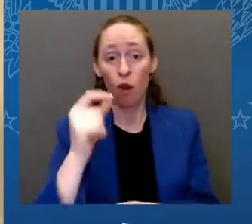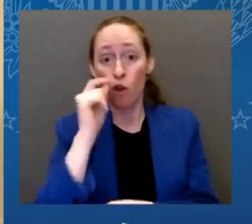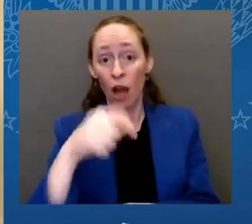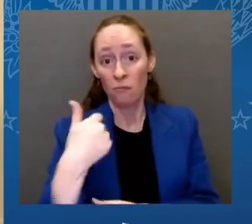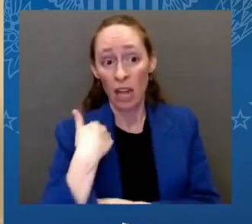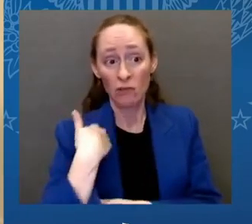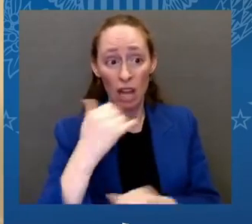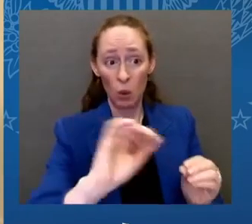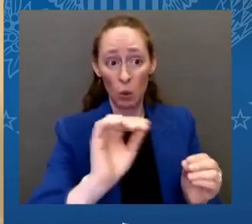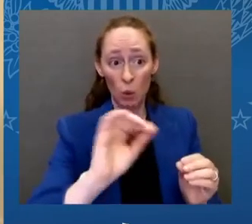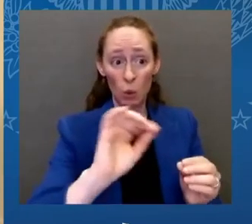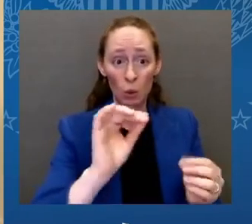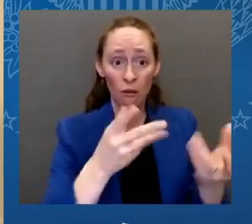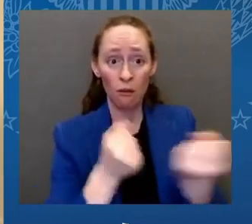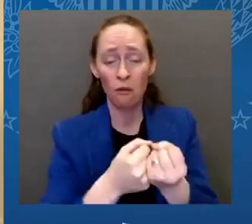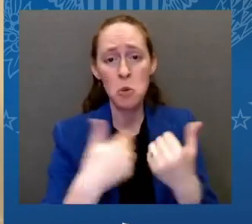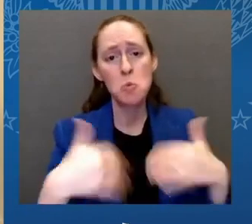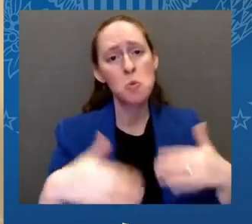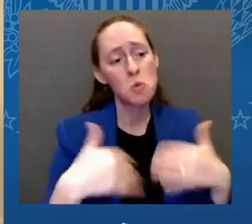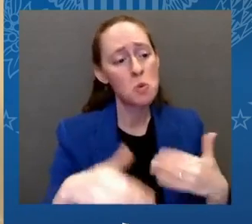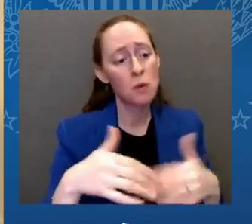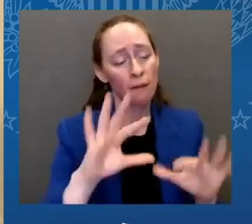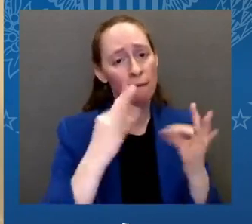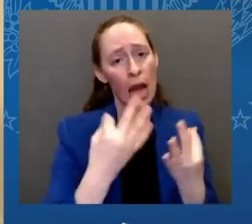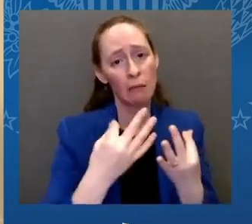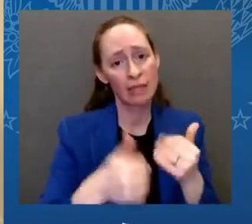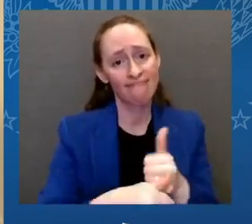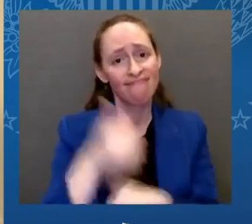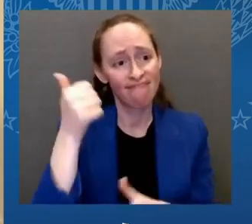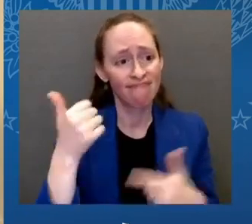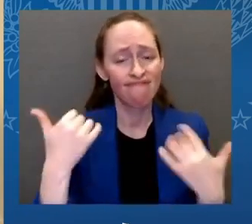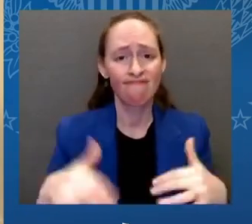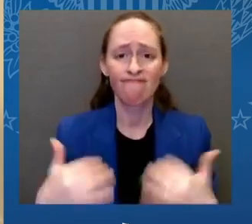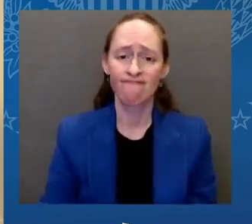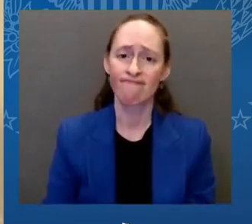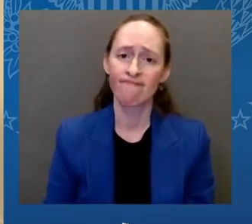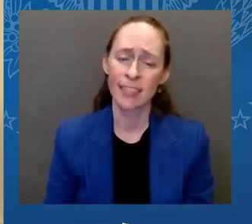вашого запитання, я не зовсім розумію, що ви хочете почути. Як буде далі? Як ви